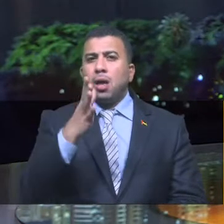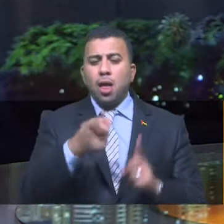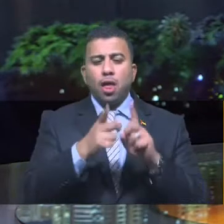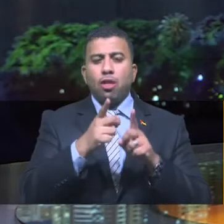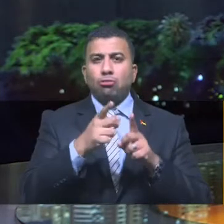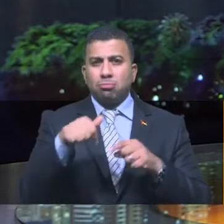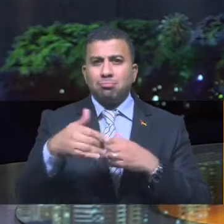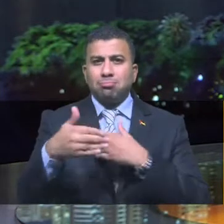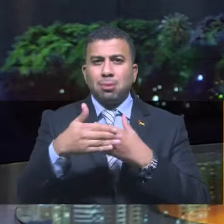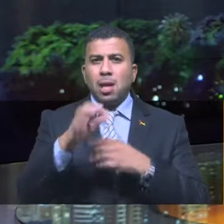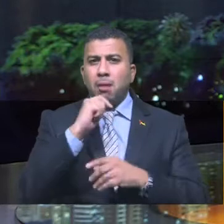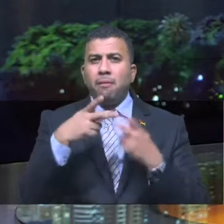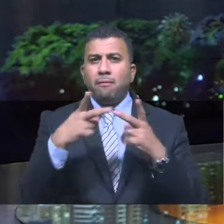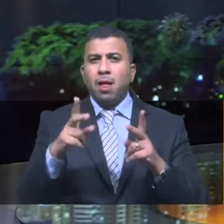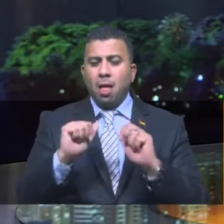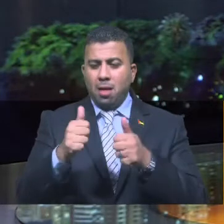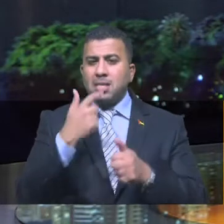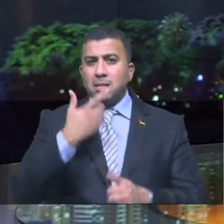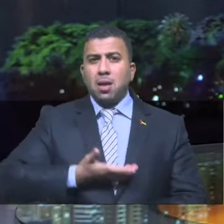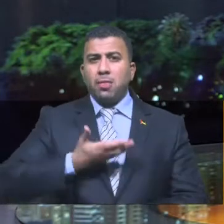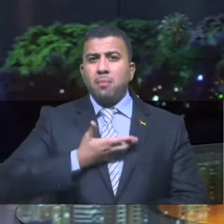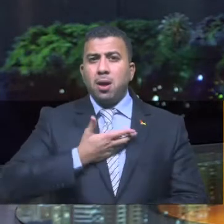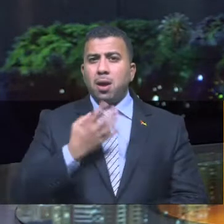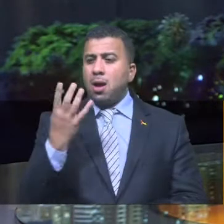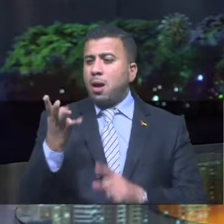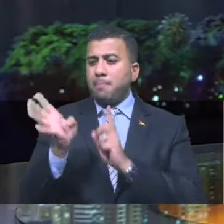الجاري. وشارك فيها الأطفال بأعمار بين